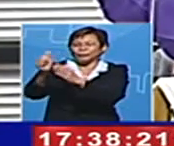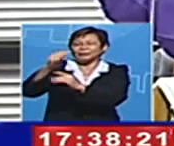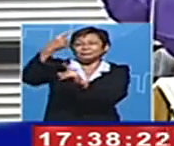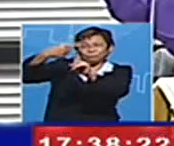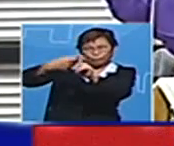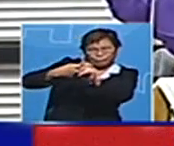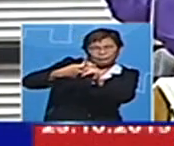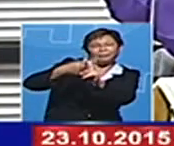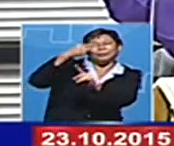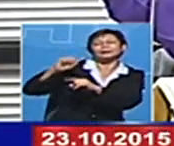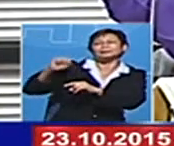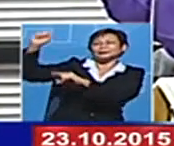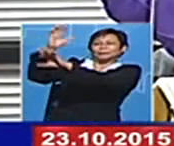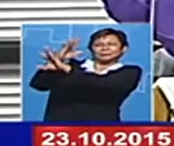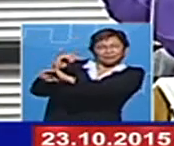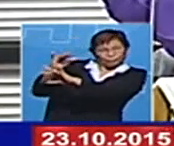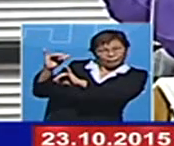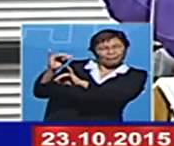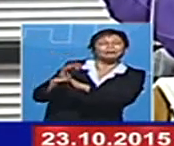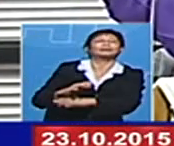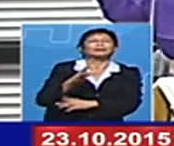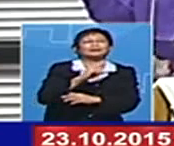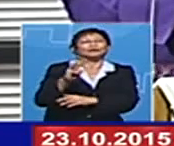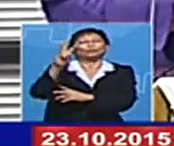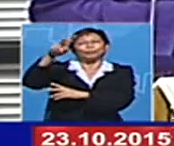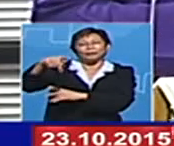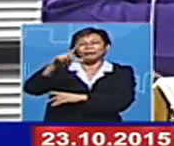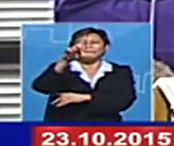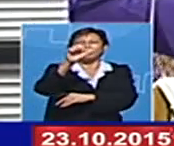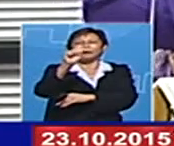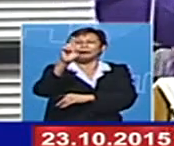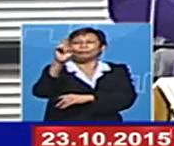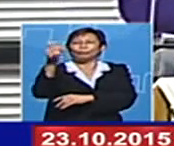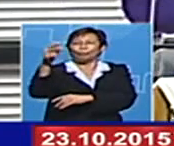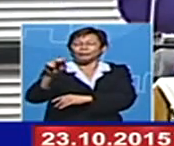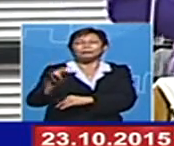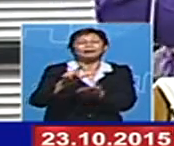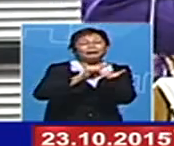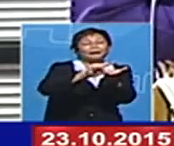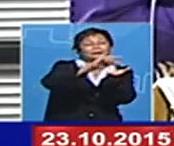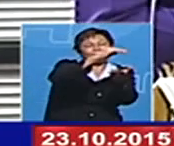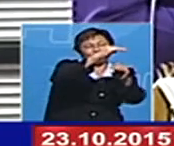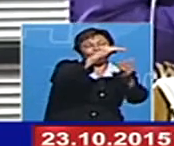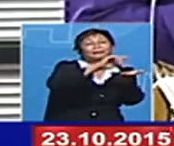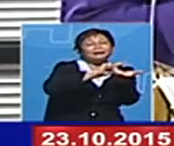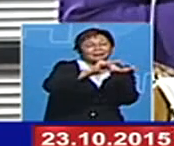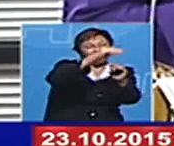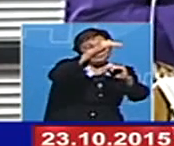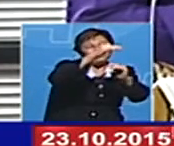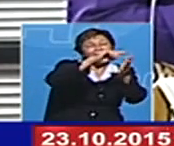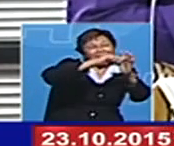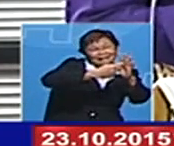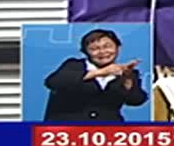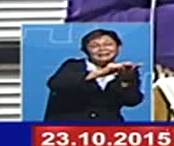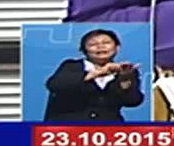sebulan bagi Sabah Sarawak dan wilayah Persekutuan Labuan gaji minimum ini Mat semua